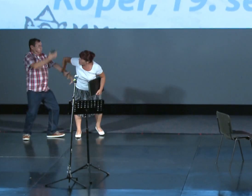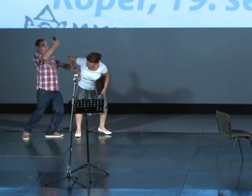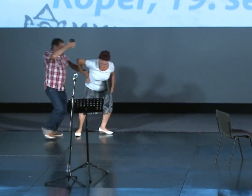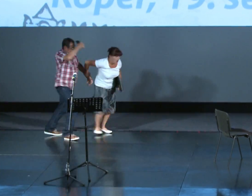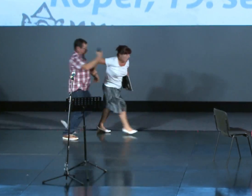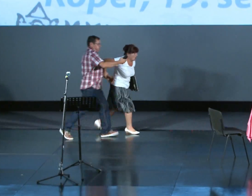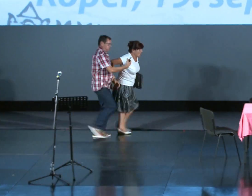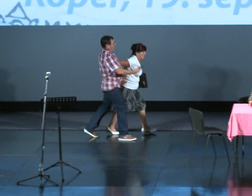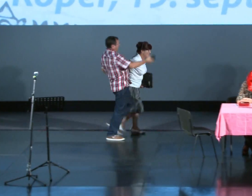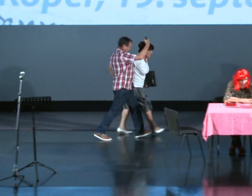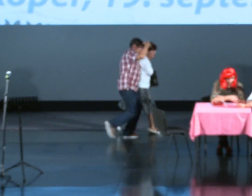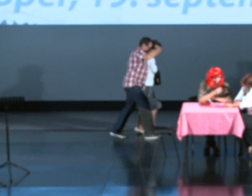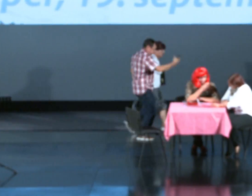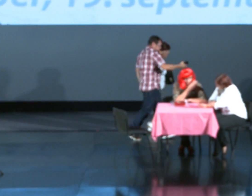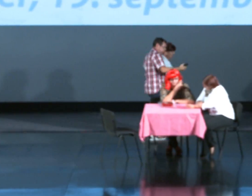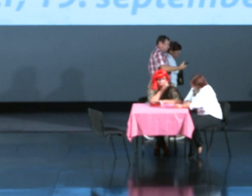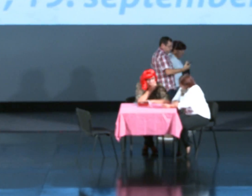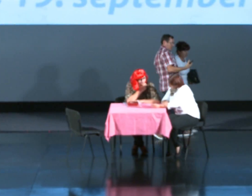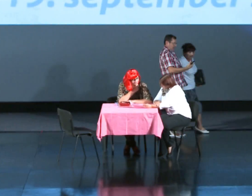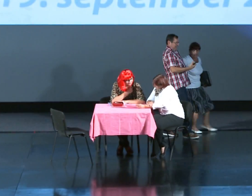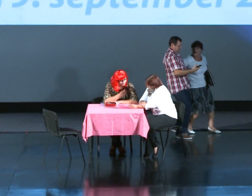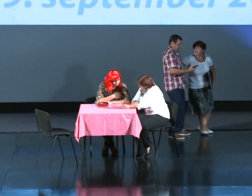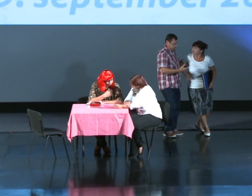Halo, pridi, greva.